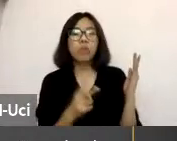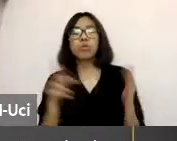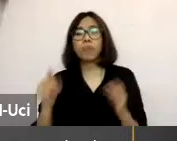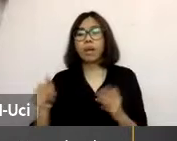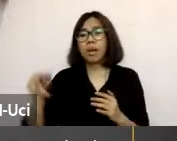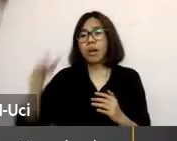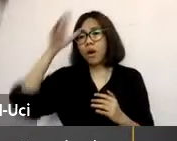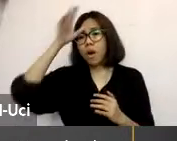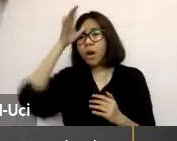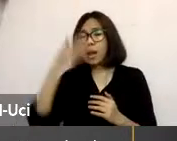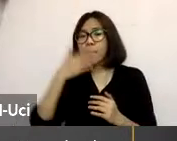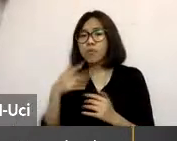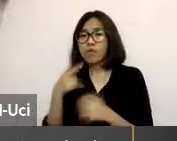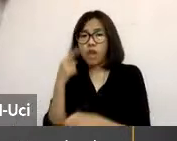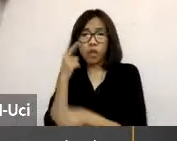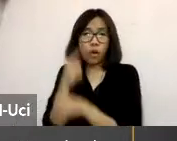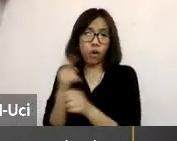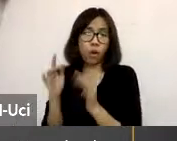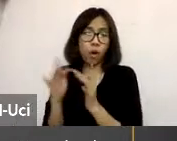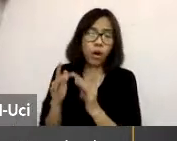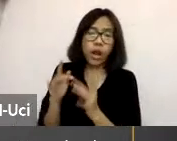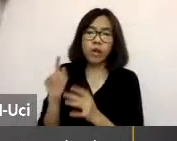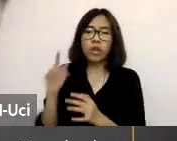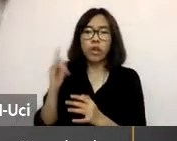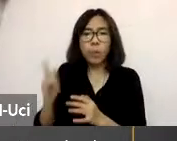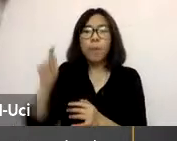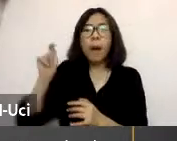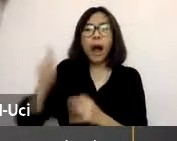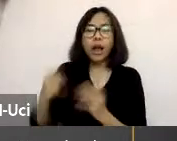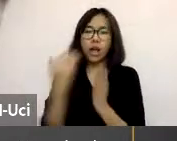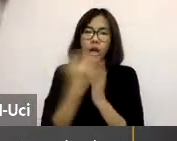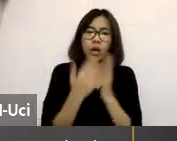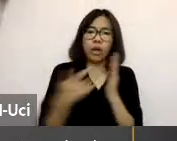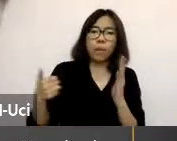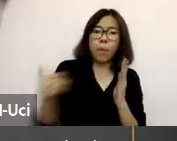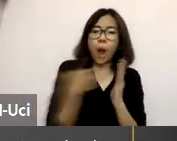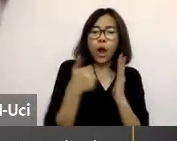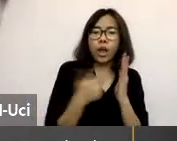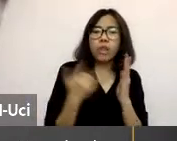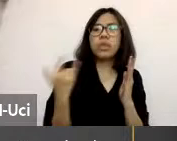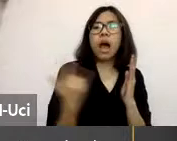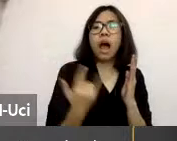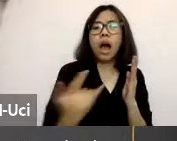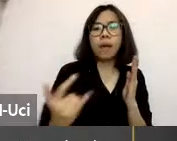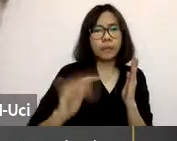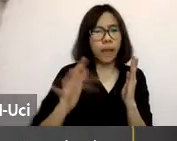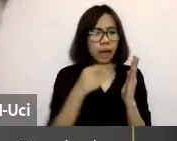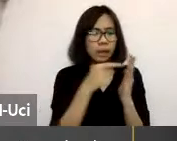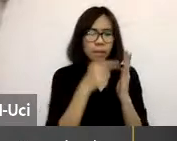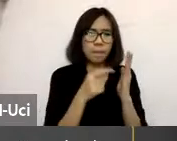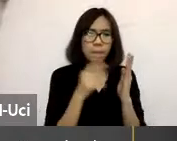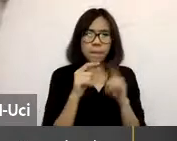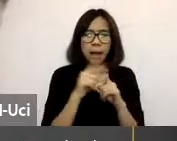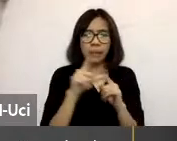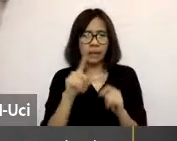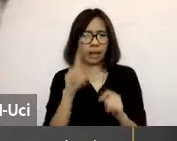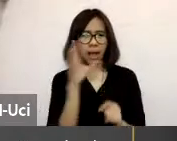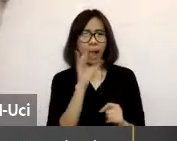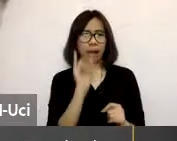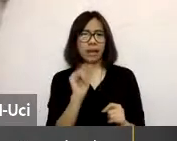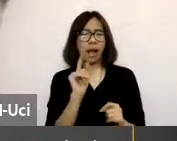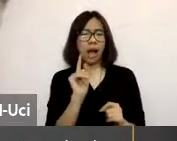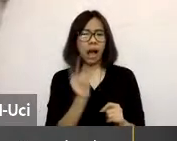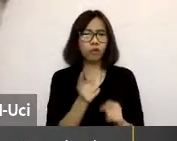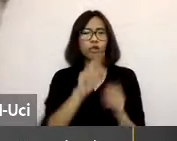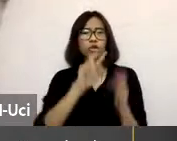untuk menggunakan pasal-pasal tersebut untuk menjadi jebakan Batman dan sampaikan eh